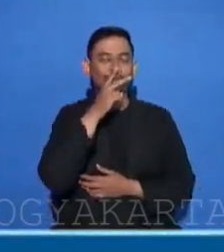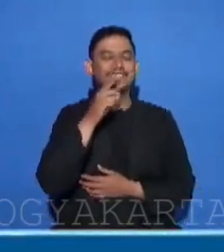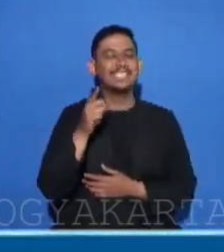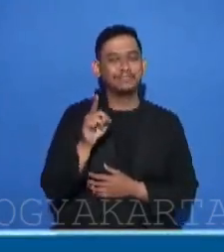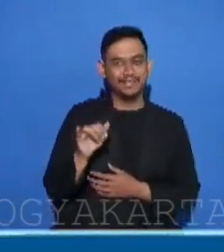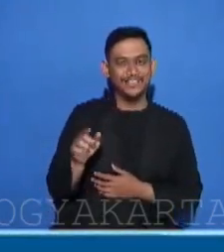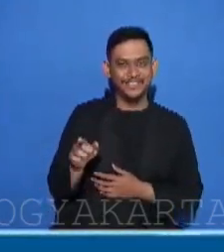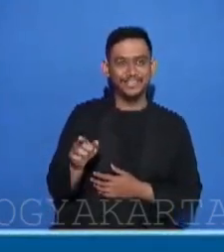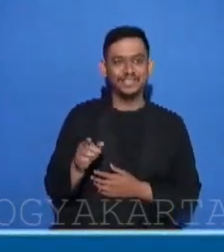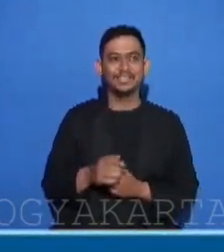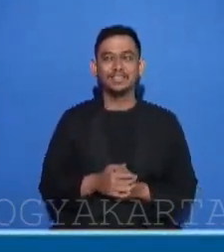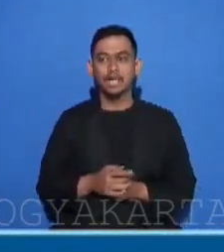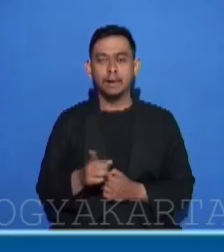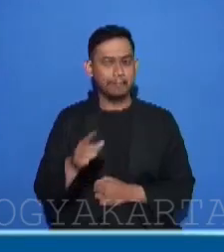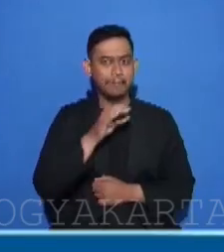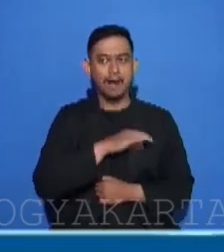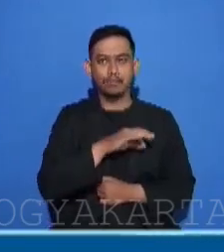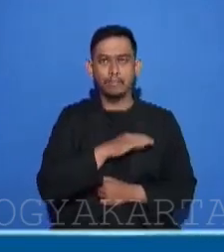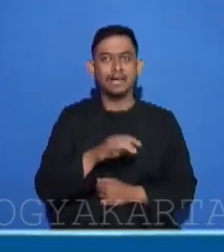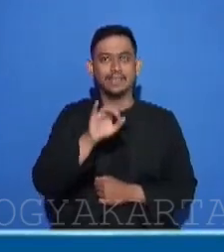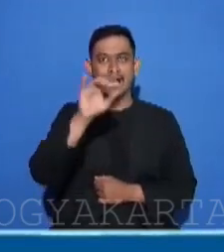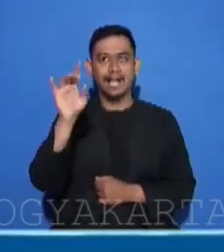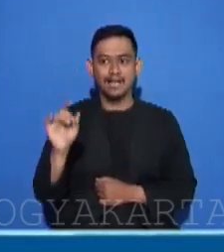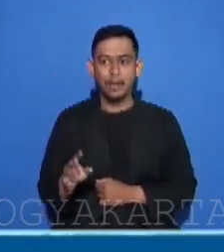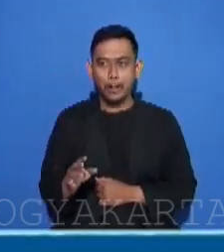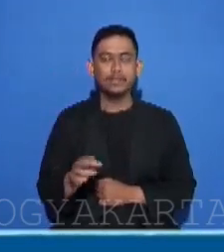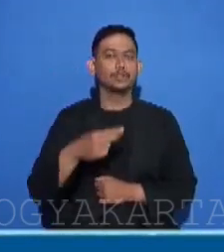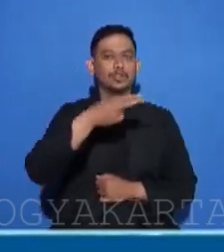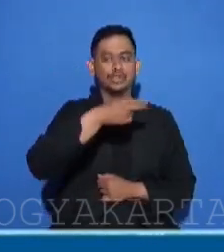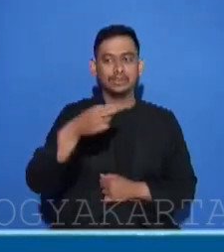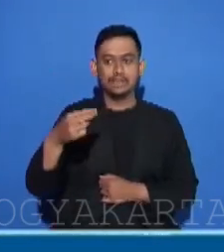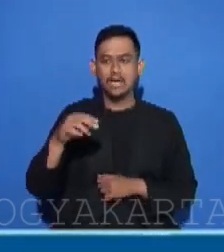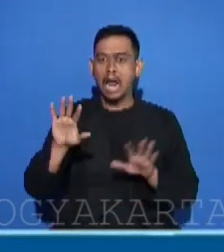kanggeh bahan bakensis saya menikahing Indonesia